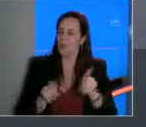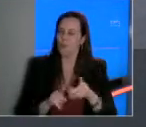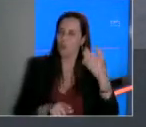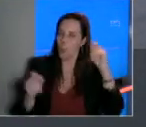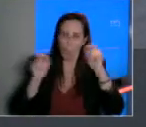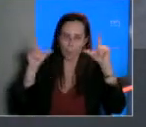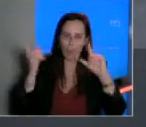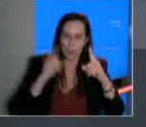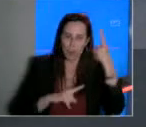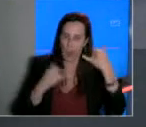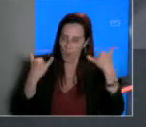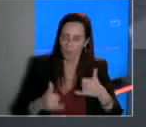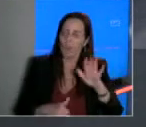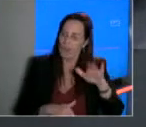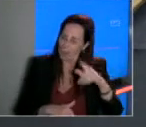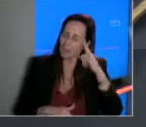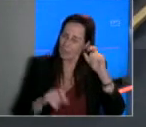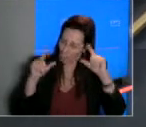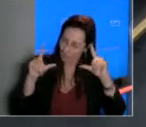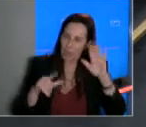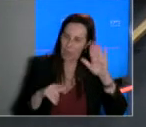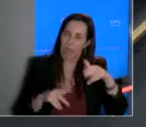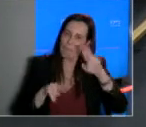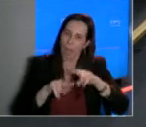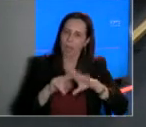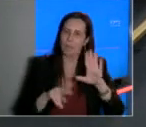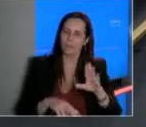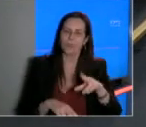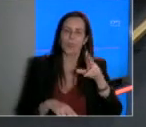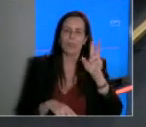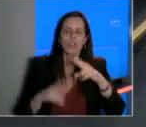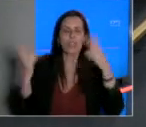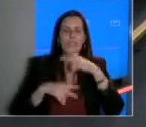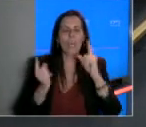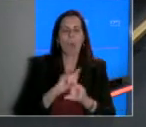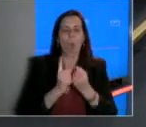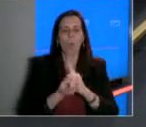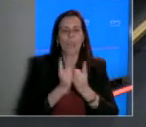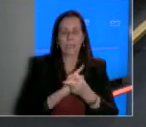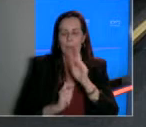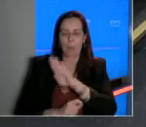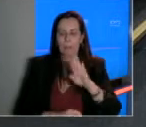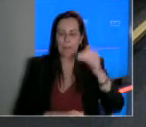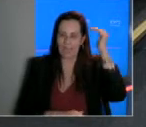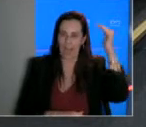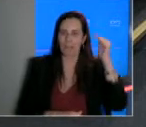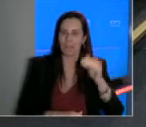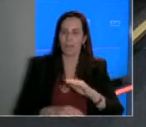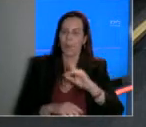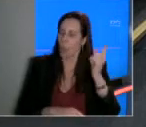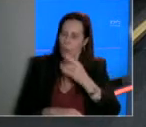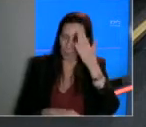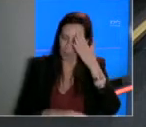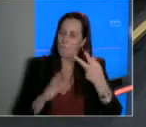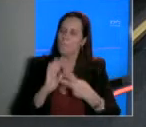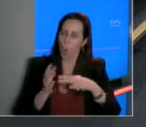שהיינו מופתעים למה שקרה הערב, אנחנו יכולים להיות מופתעים גם בהמשך. תראה, יש את הסכם הרוטציה בין נתניהו לבין גנץ, וכולנו